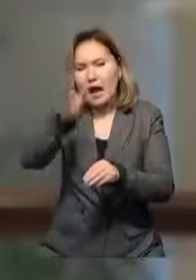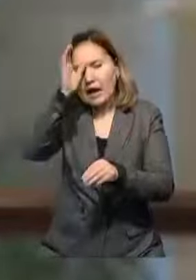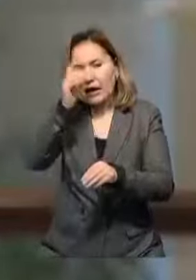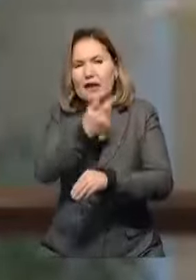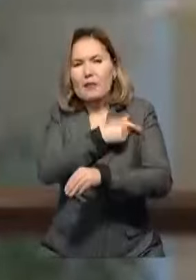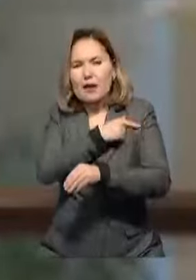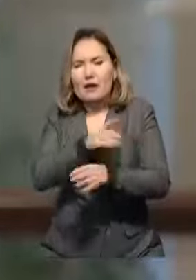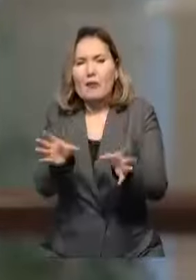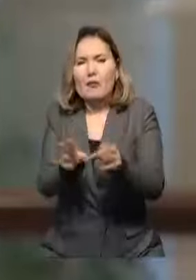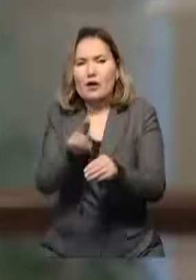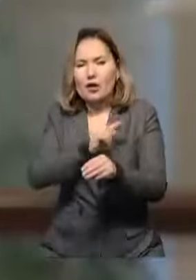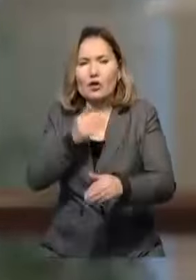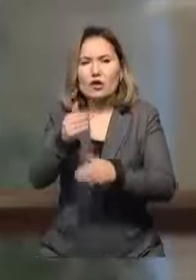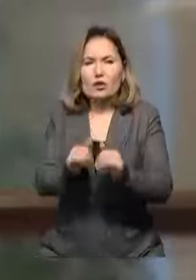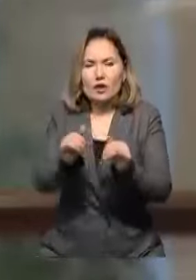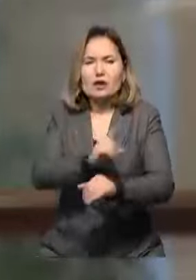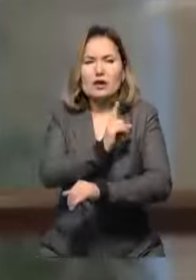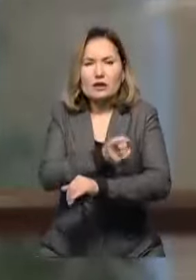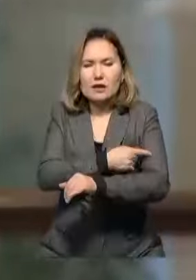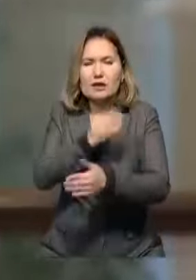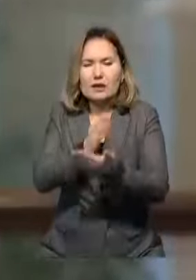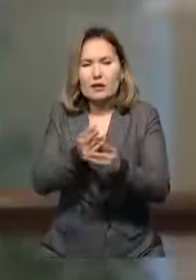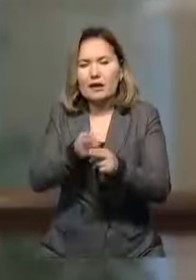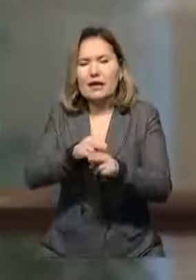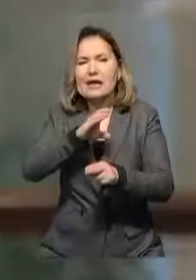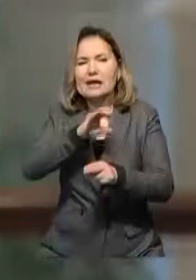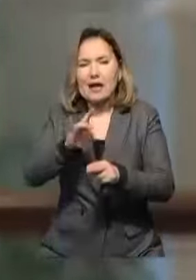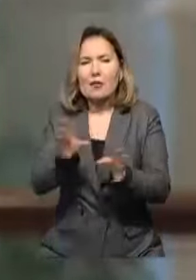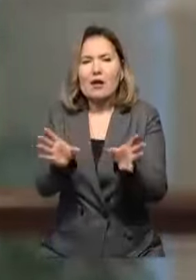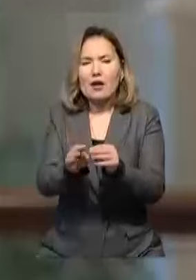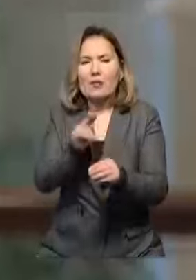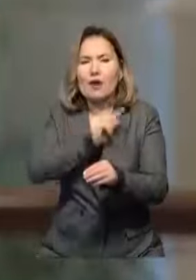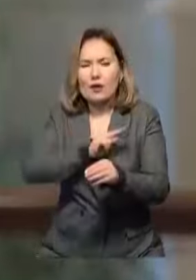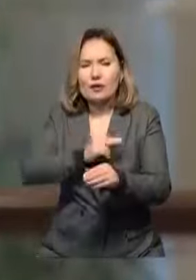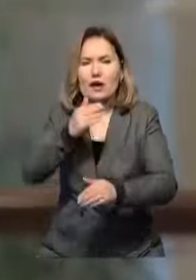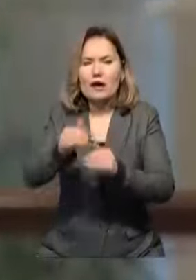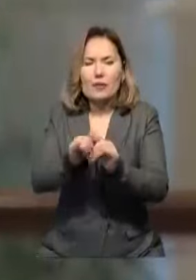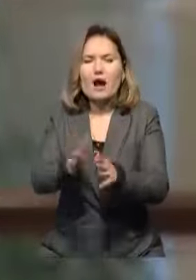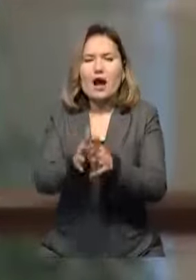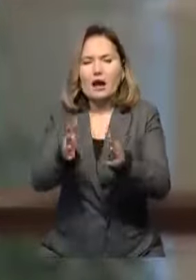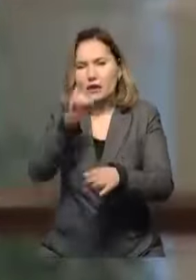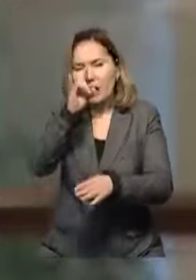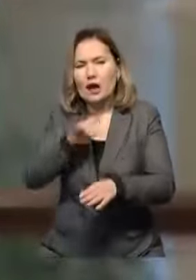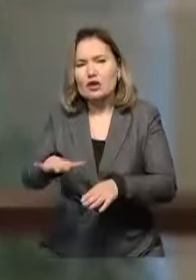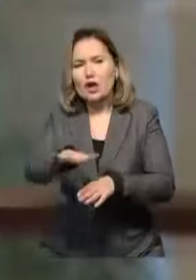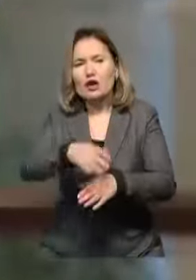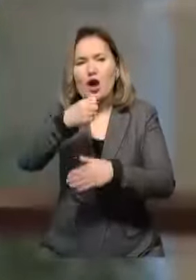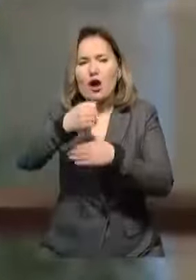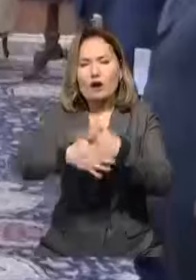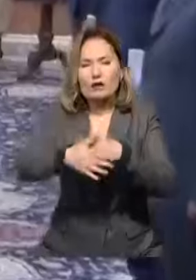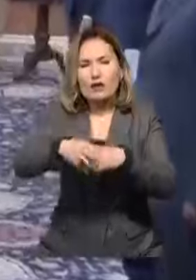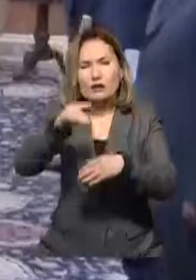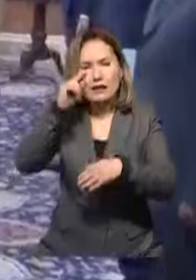медицина саласында ынтымақтастықты күшейте алады. Сонымен қатар Сингапурмен өзара іс-қимыл Қазақстан үшін оңтүстік-шығыс Азия нарығын